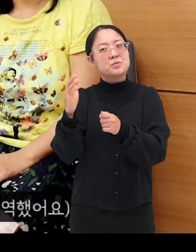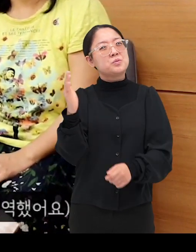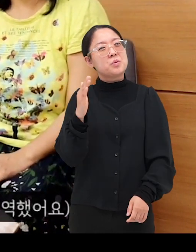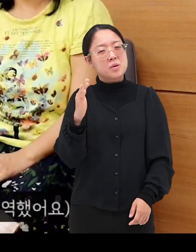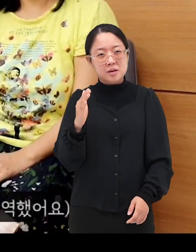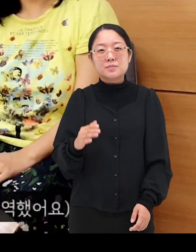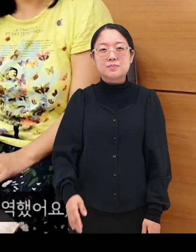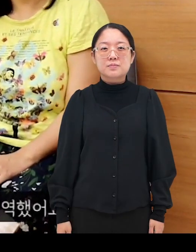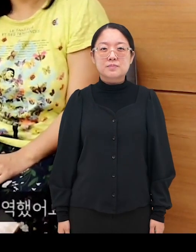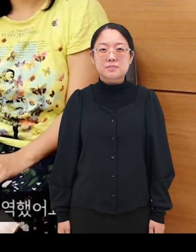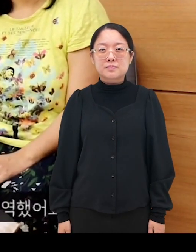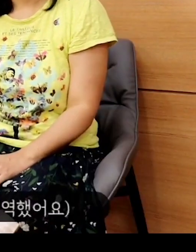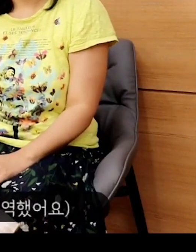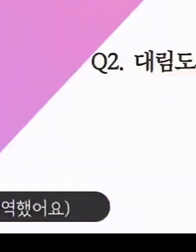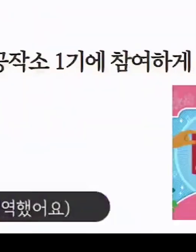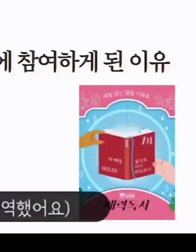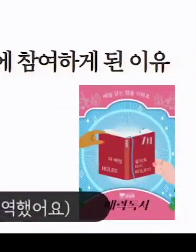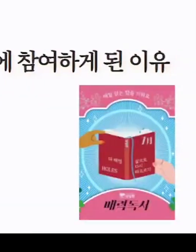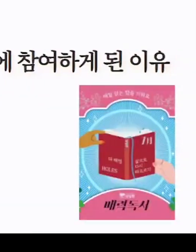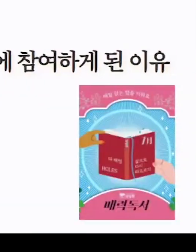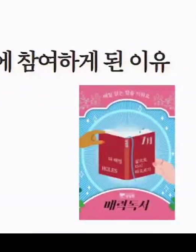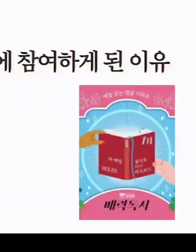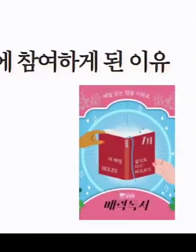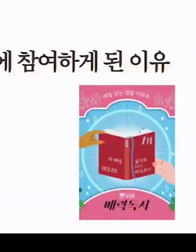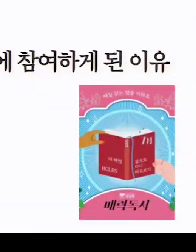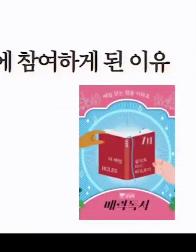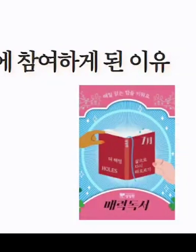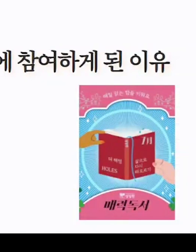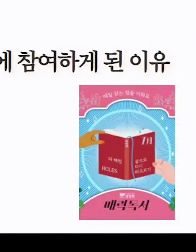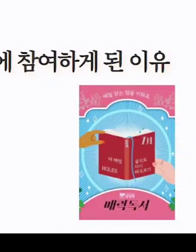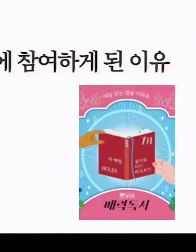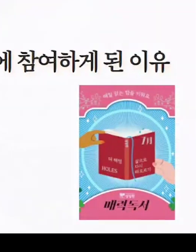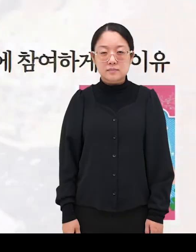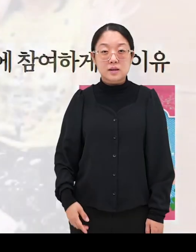정도? 25권 정도?